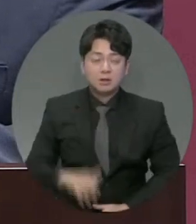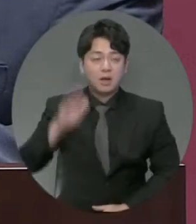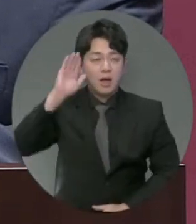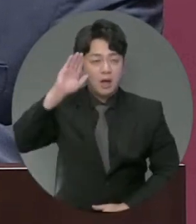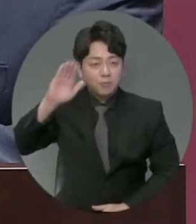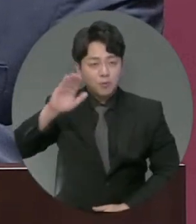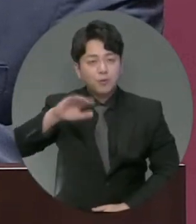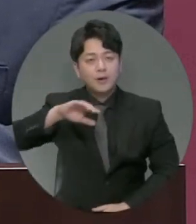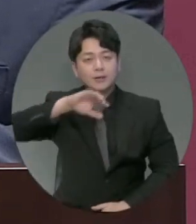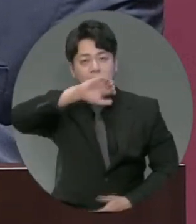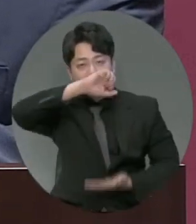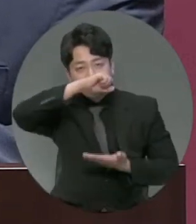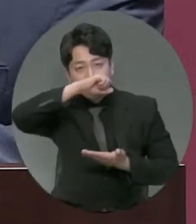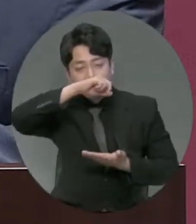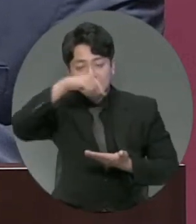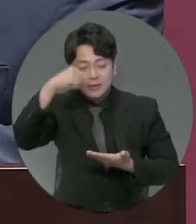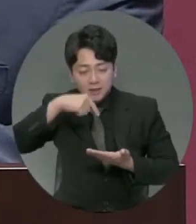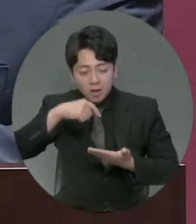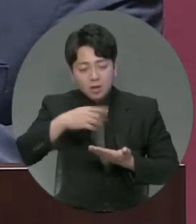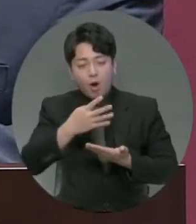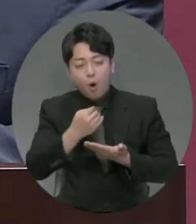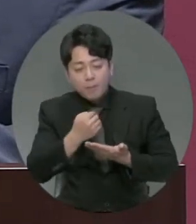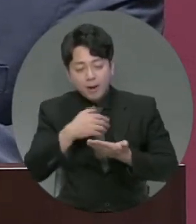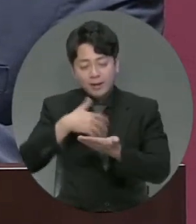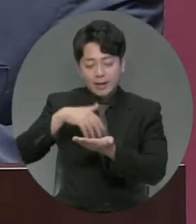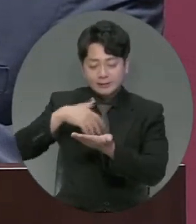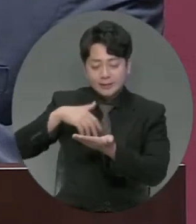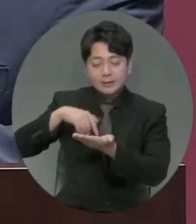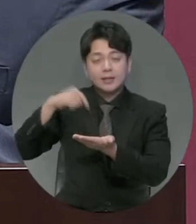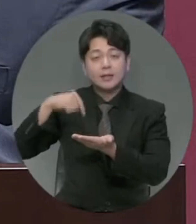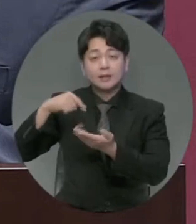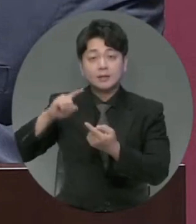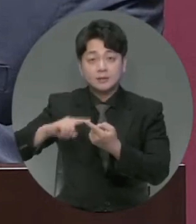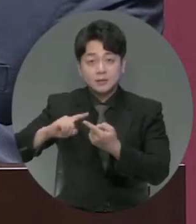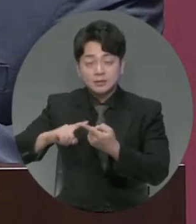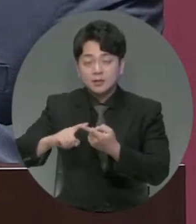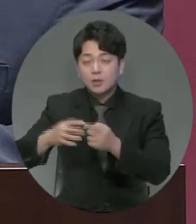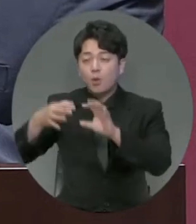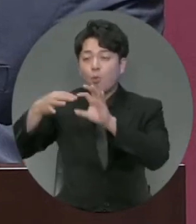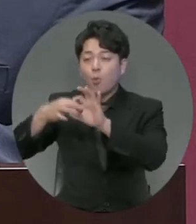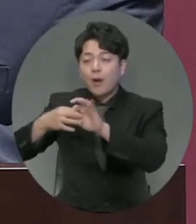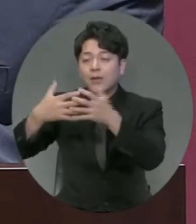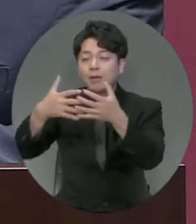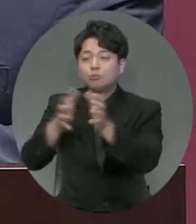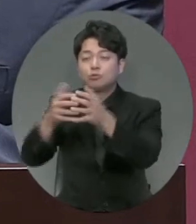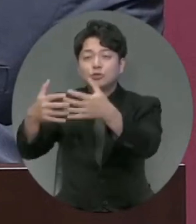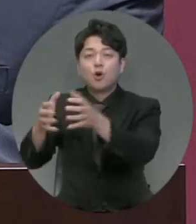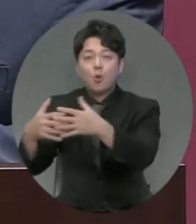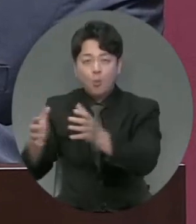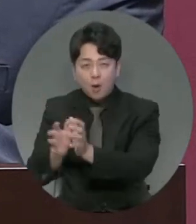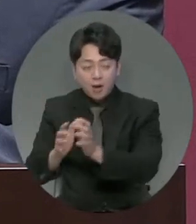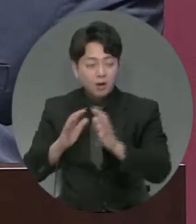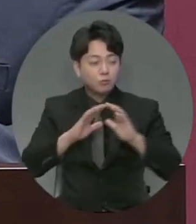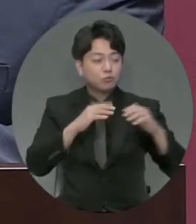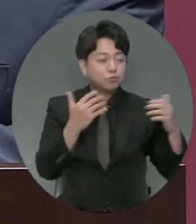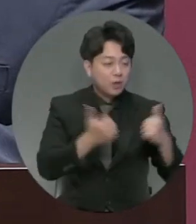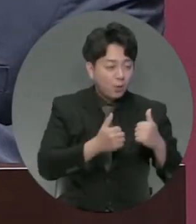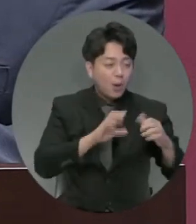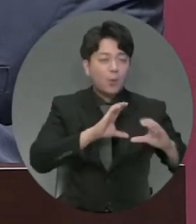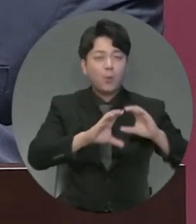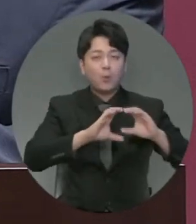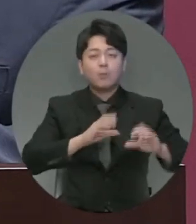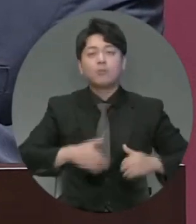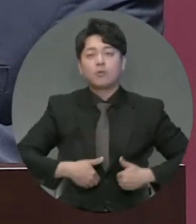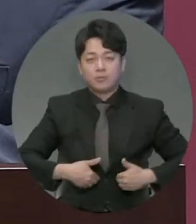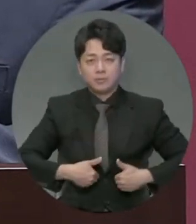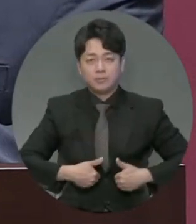것은 관계부처와 논의하고 또 국회의 예산 심의를 받아야 할 것으로 생각이 됩니다만